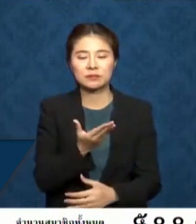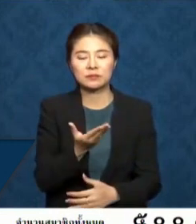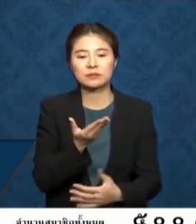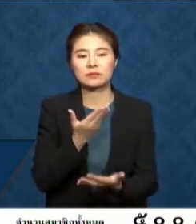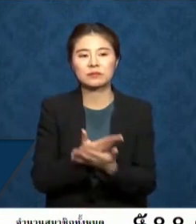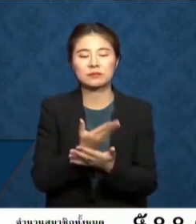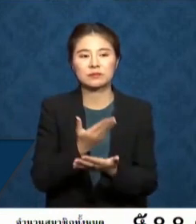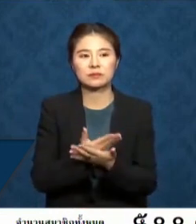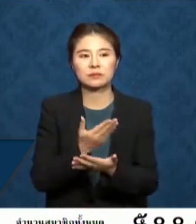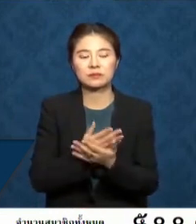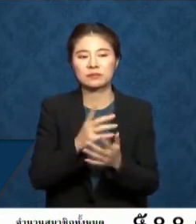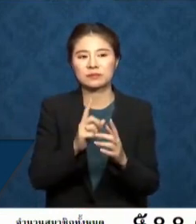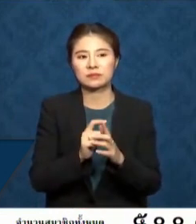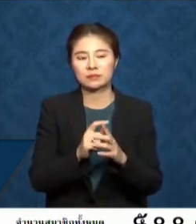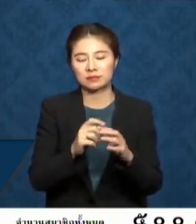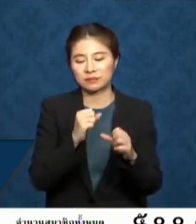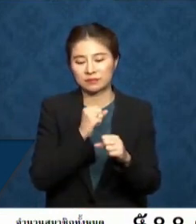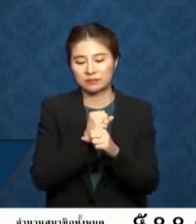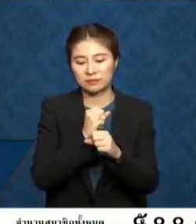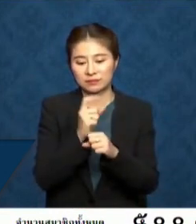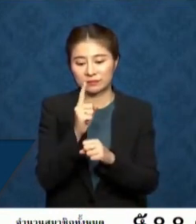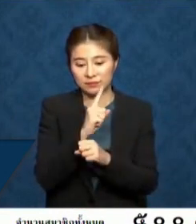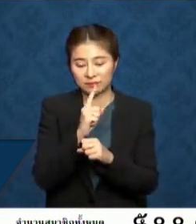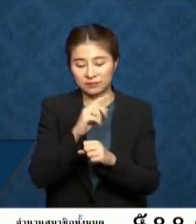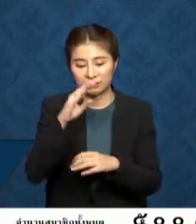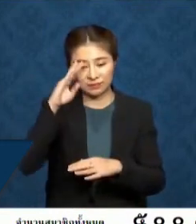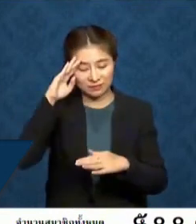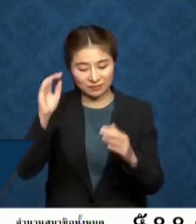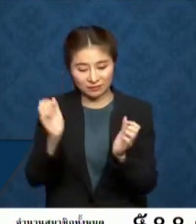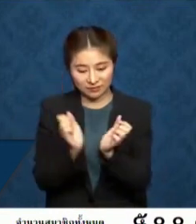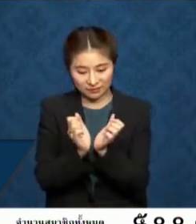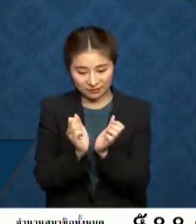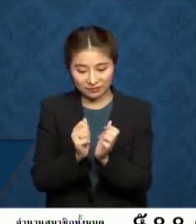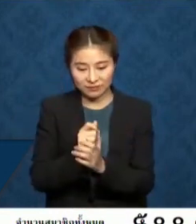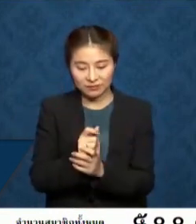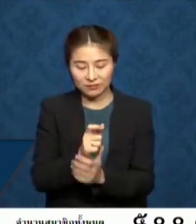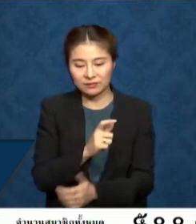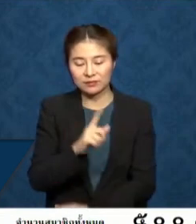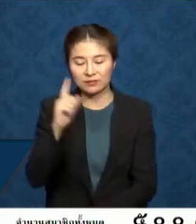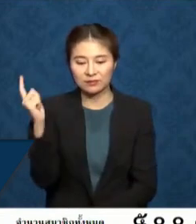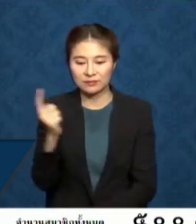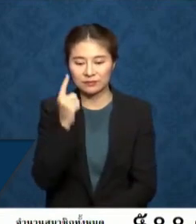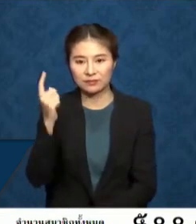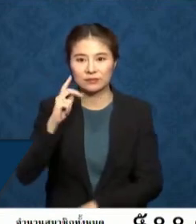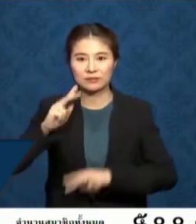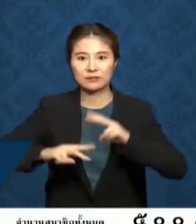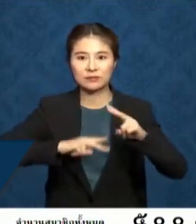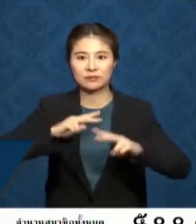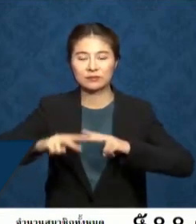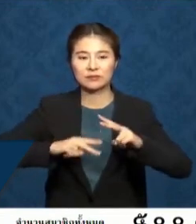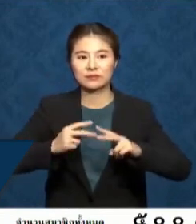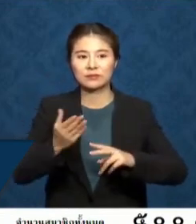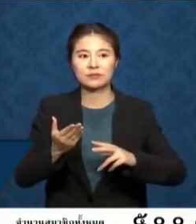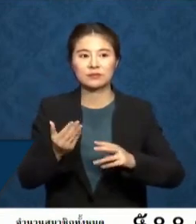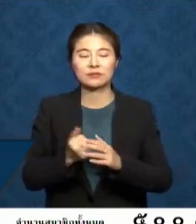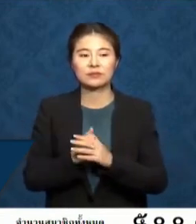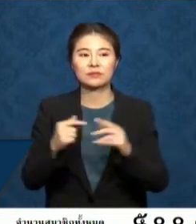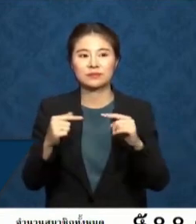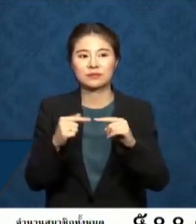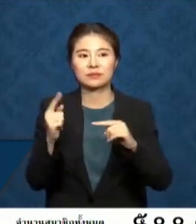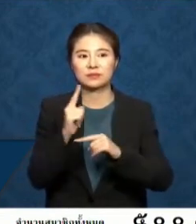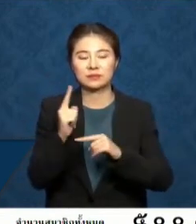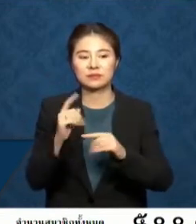าครับมีรายการนึงก็คือโอ้โหก็คือให้ตำรวจท่องเที่ยวนะจริงๆผมเห็นใจตำรวจท่องเที่ยวครับแต่โครงการนี้ขอมามีอะไรบ้างนะ